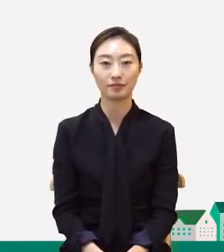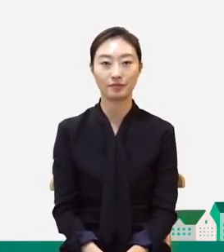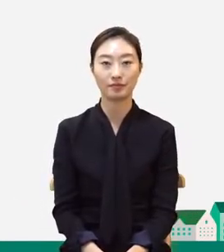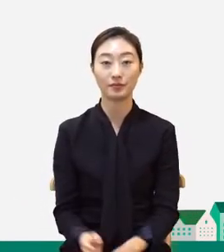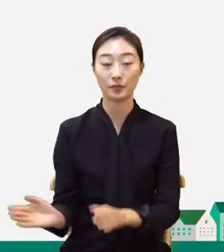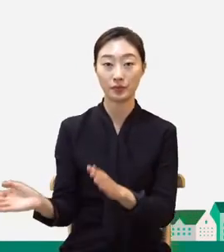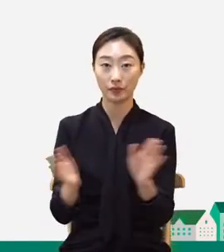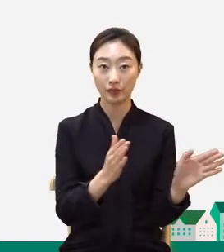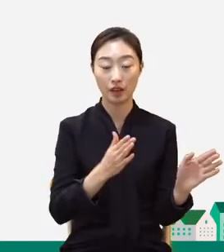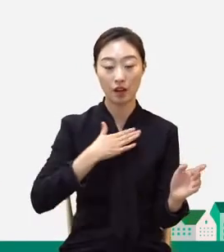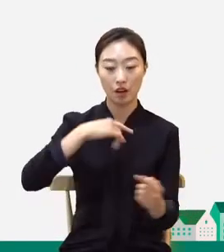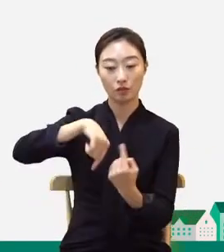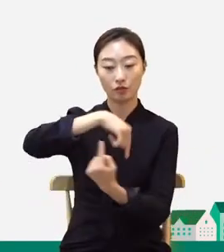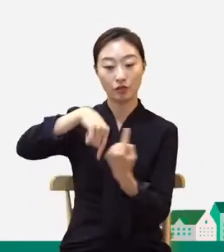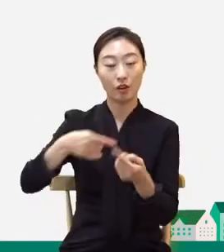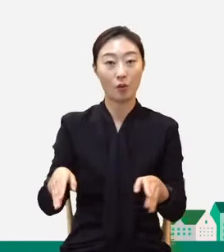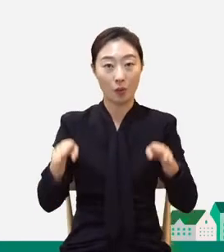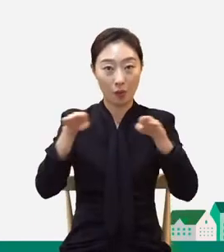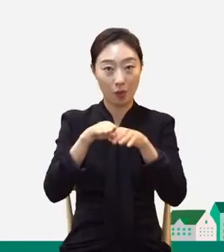더불어서 저희 운영 기간이